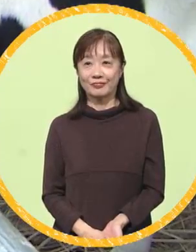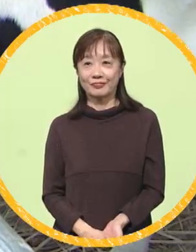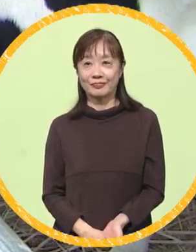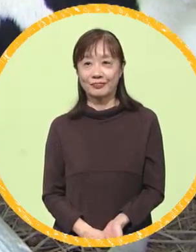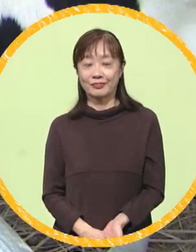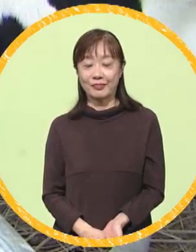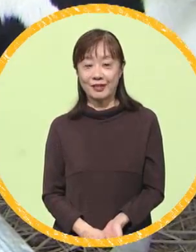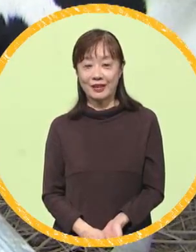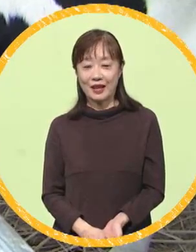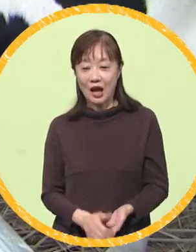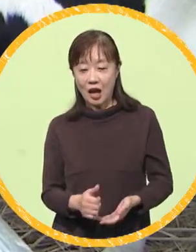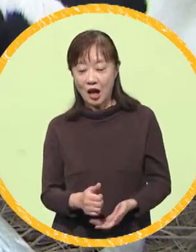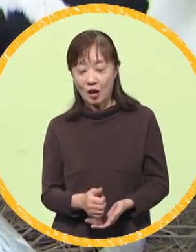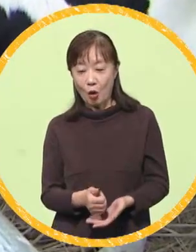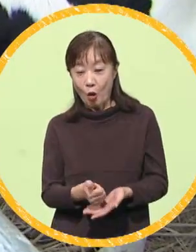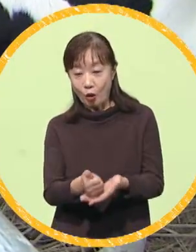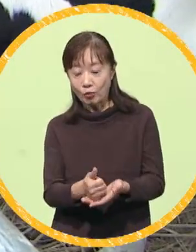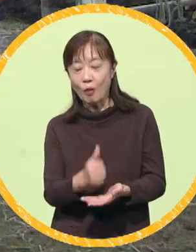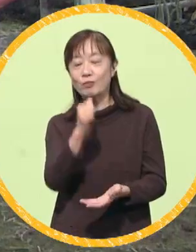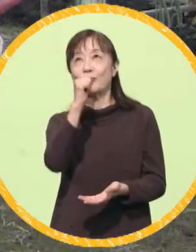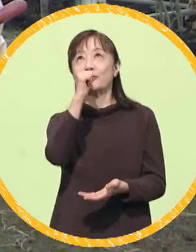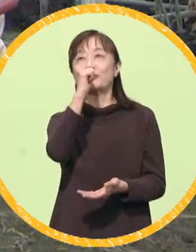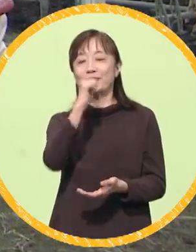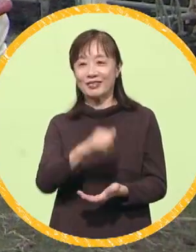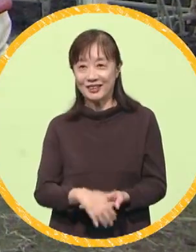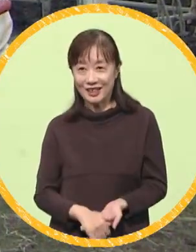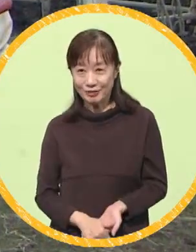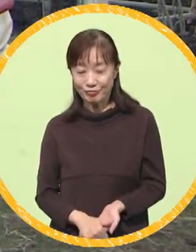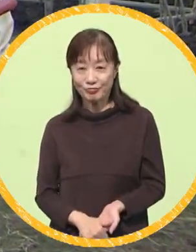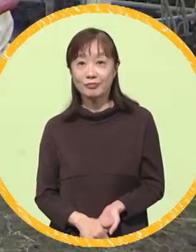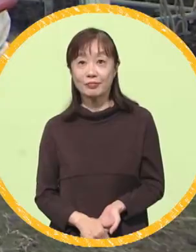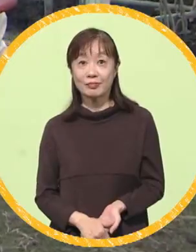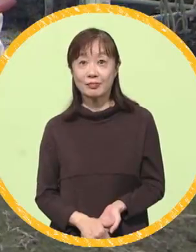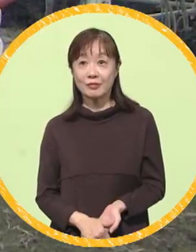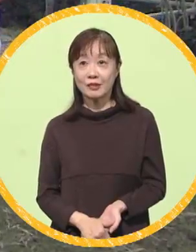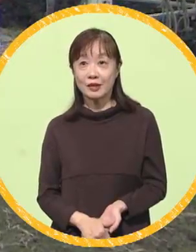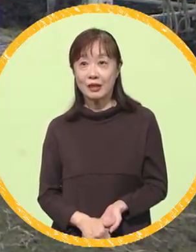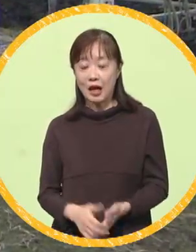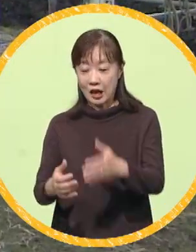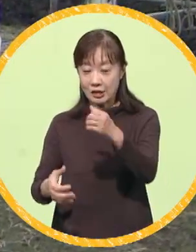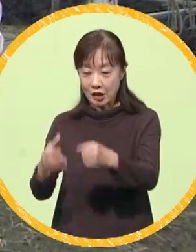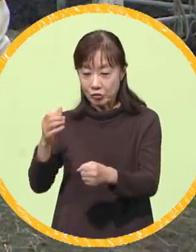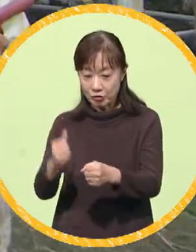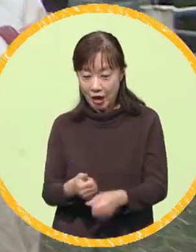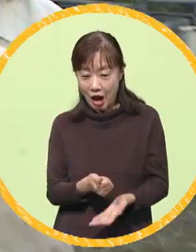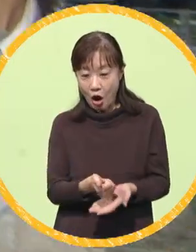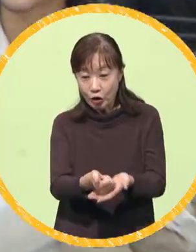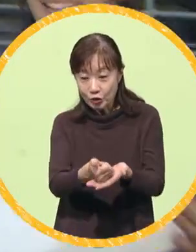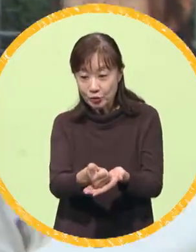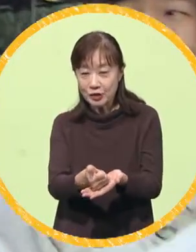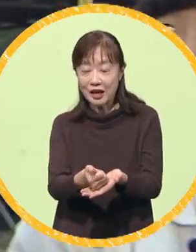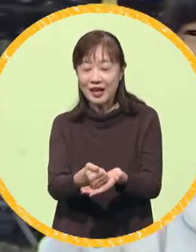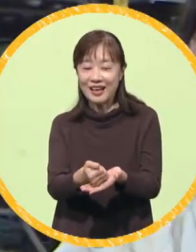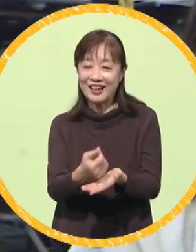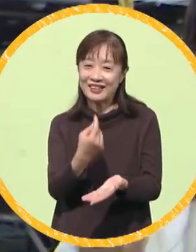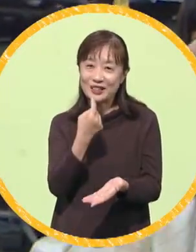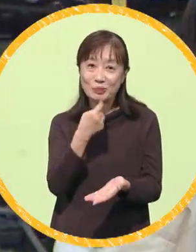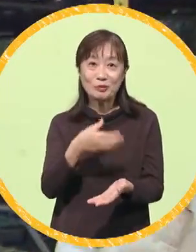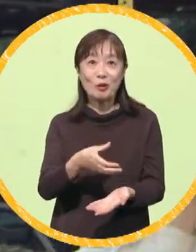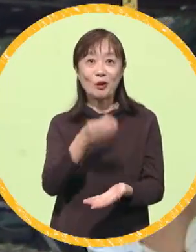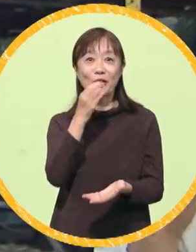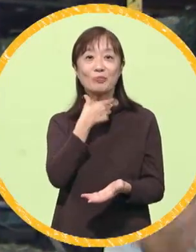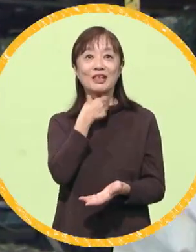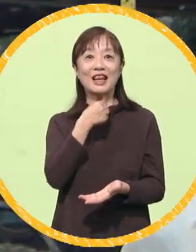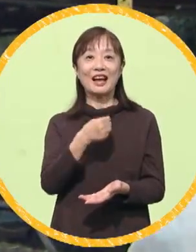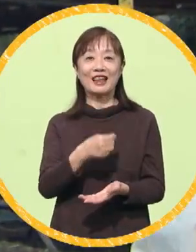いっぱい飲んでますよ。 まあ、搾乳して哺乳もしてってなったら、ちょっと自分もなんか飲みたくなっちゃったんですけ